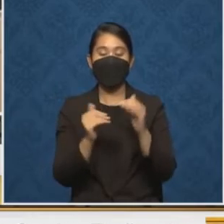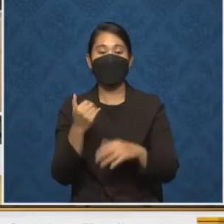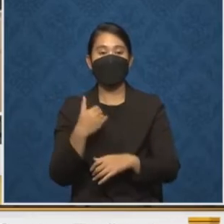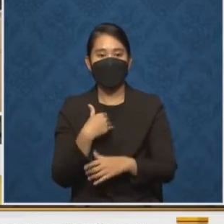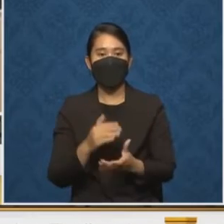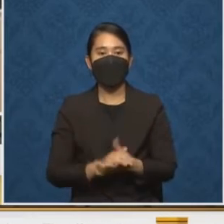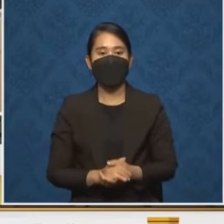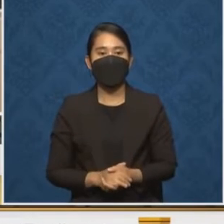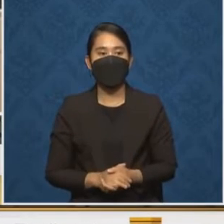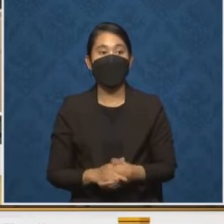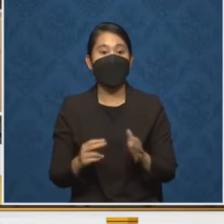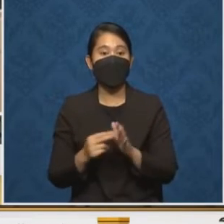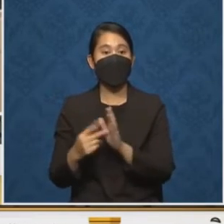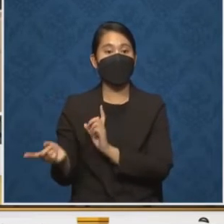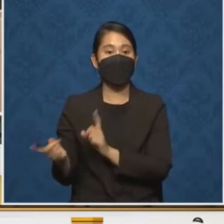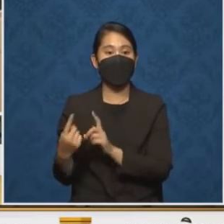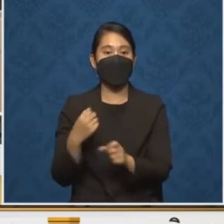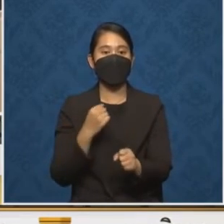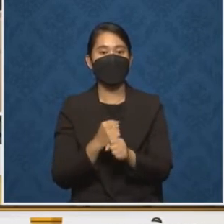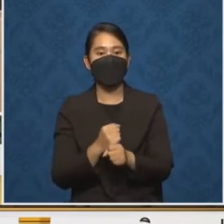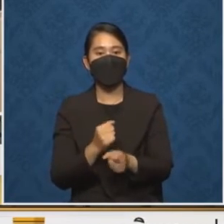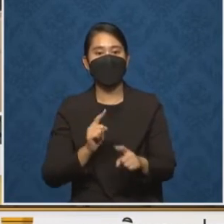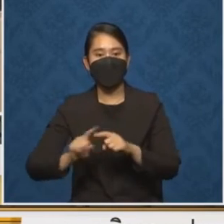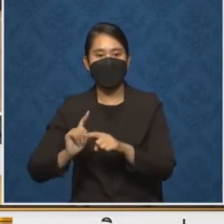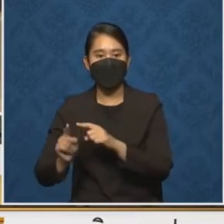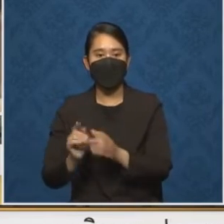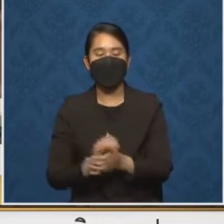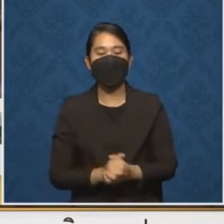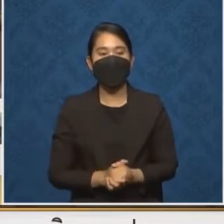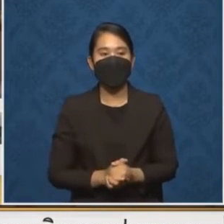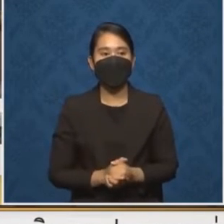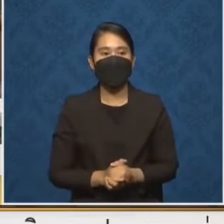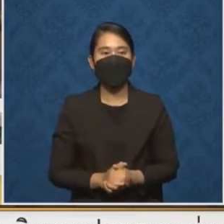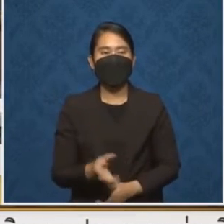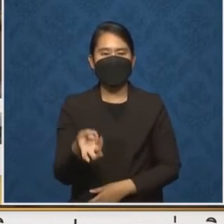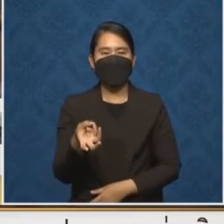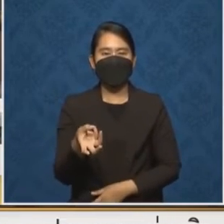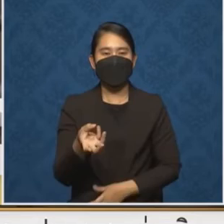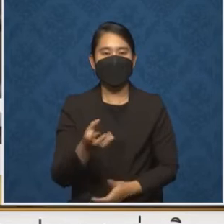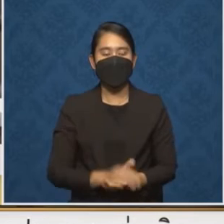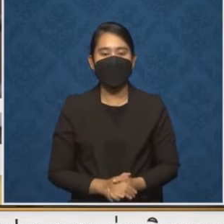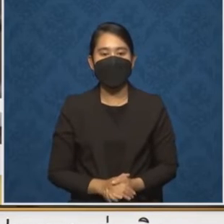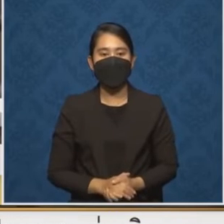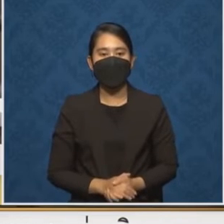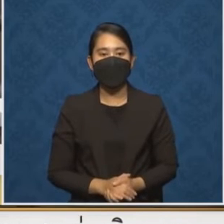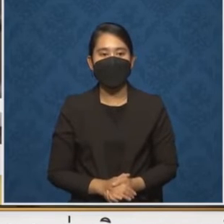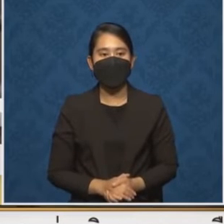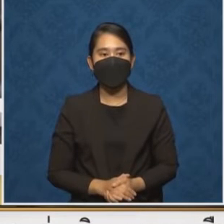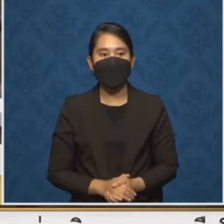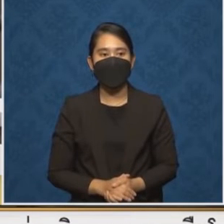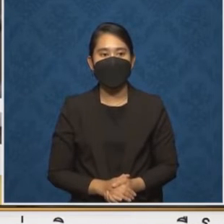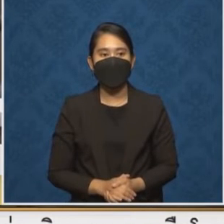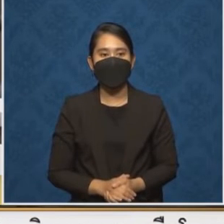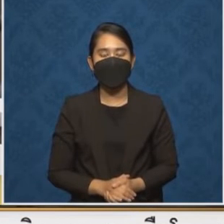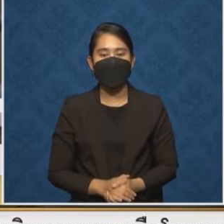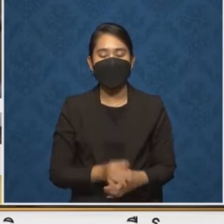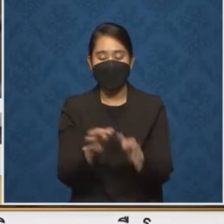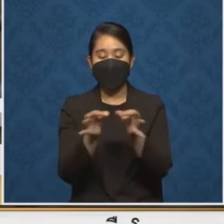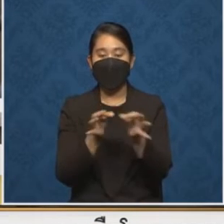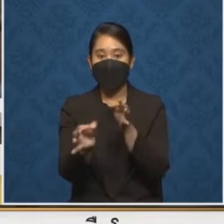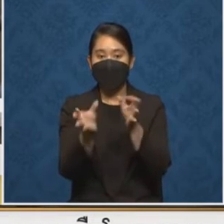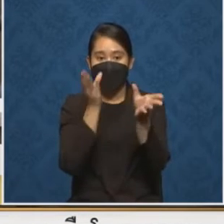ารทรงมากกันระห่างท่านนะครัหขออี respondentsเรามีคคเพา